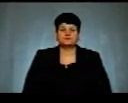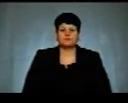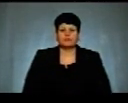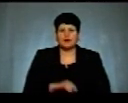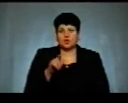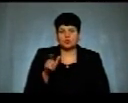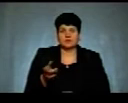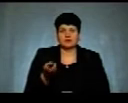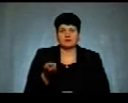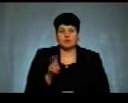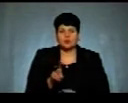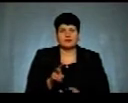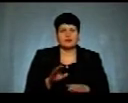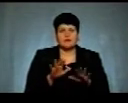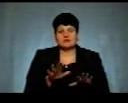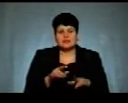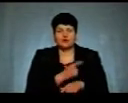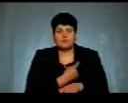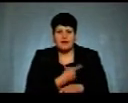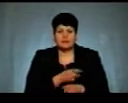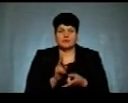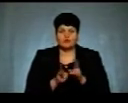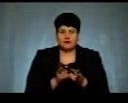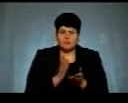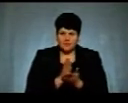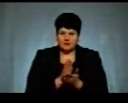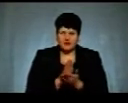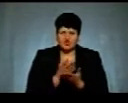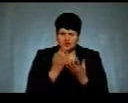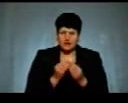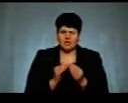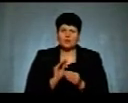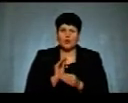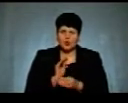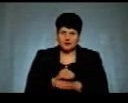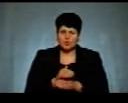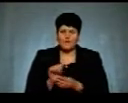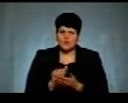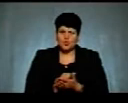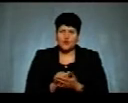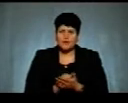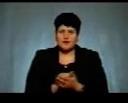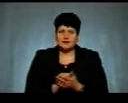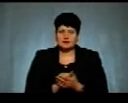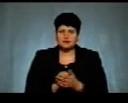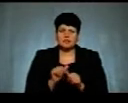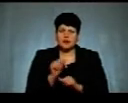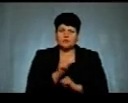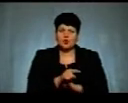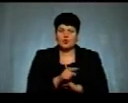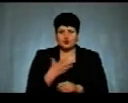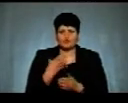йдуть на посаду медиків чи кухарів, чи вони мають також мати якісь додаткові документи, окрім того,